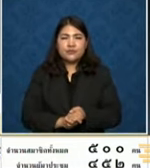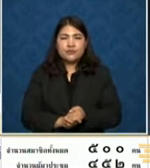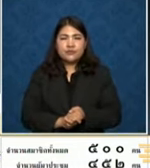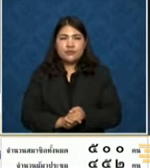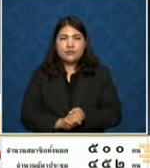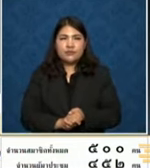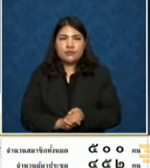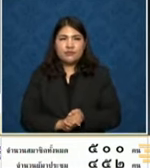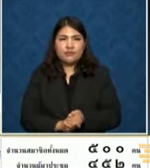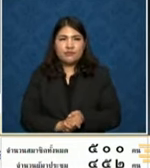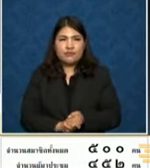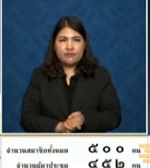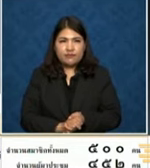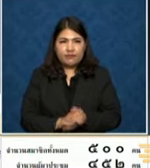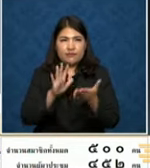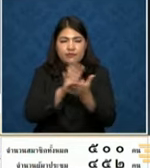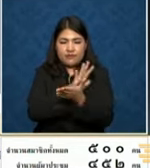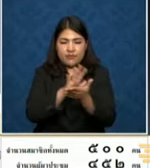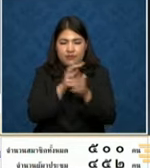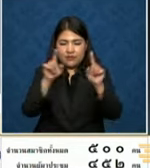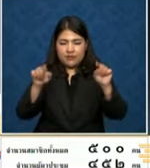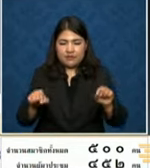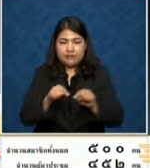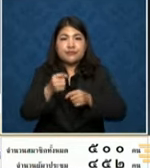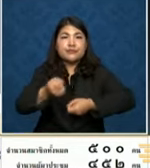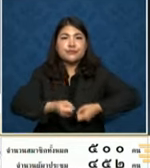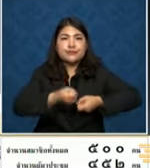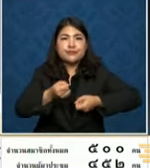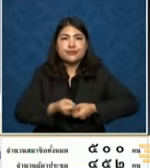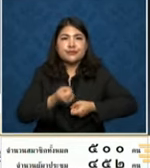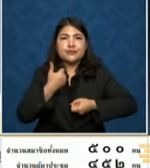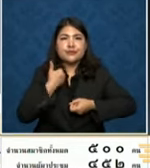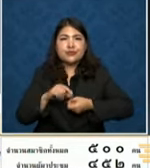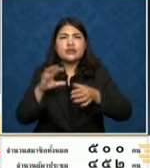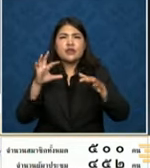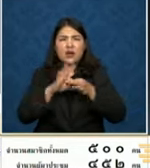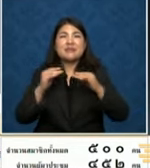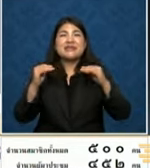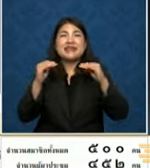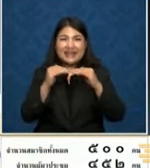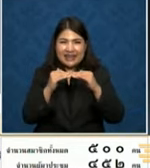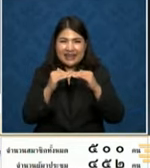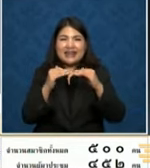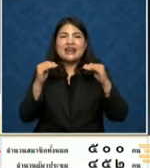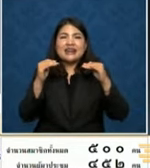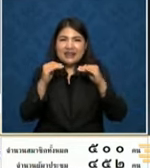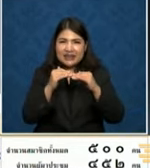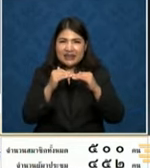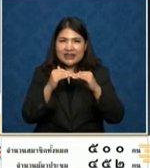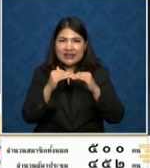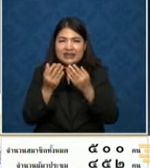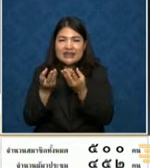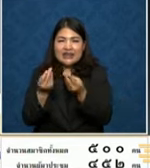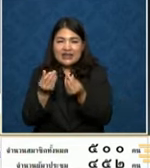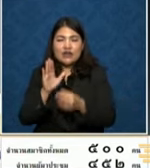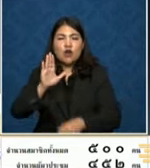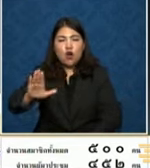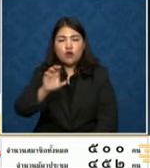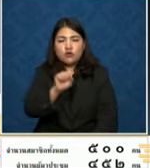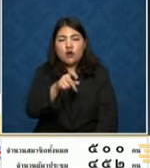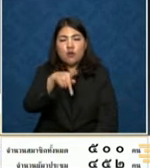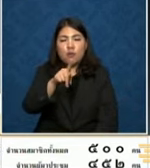ฉนดนะครับเพื่อการเกษตรมันเป็นเรื่องของสิทธิ์นะครับกรรมสิทธิ์ยังอยู่เป็นที่ดินของรัฐก็คือเป็นที่ดินของสปก